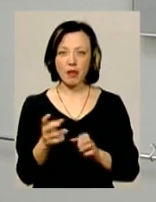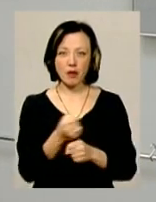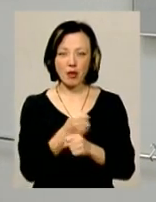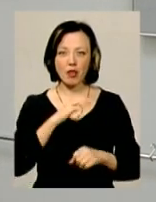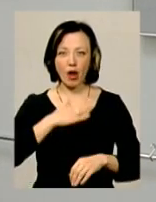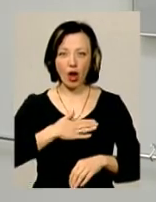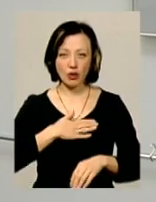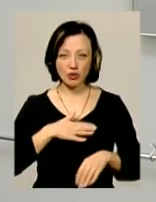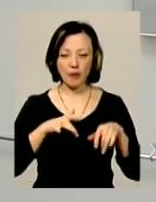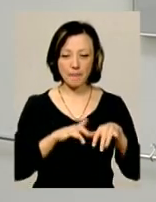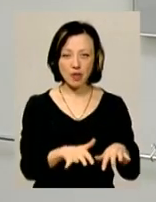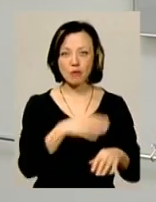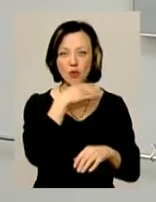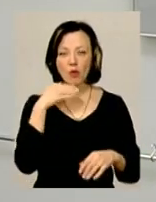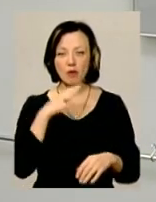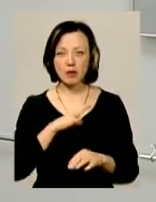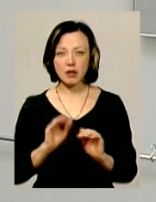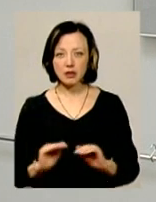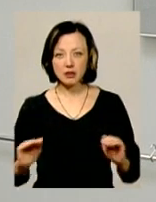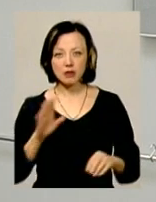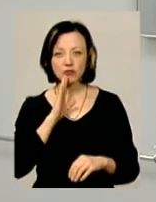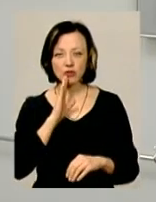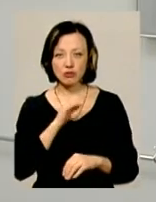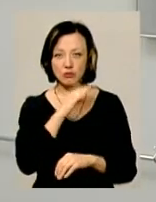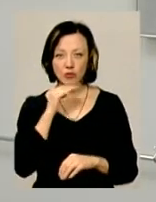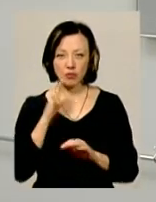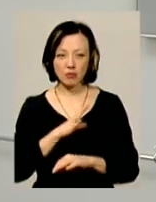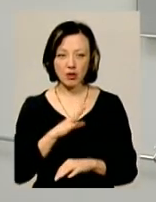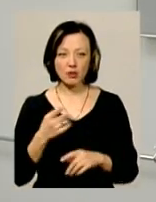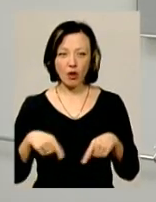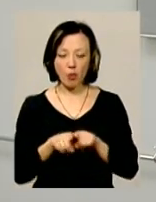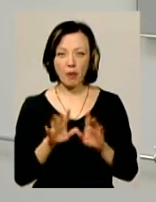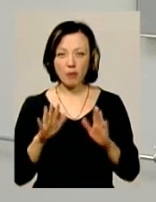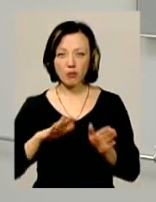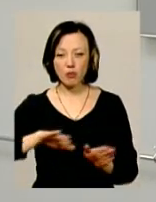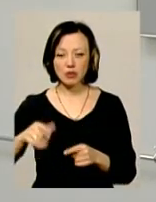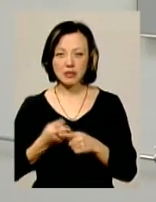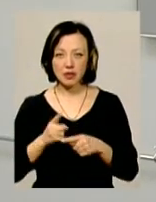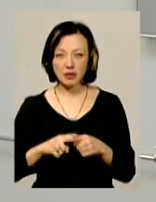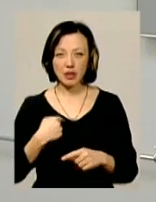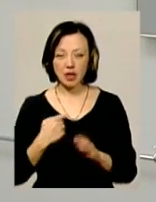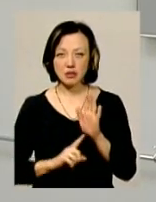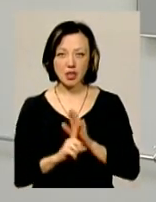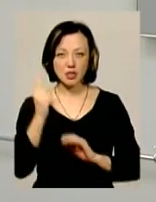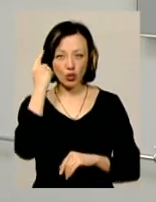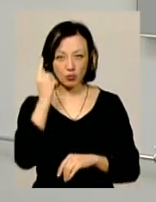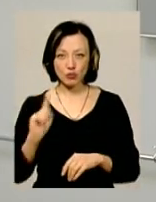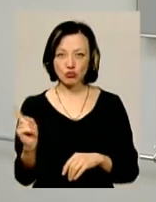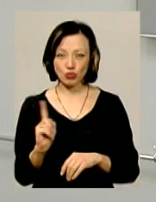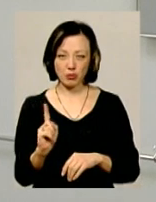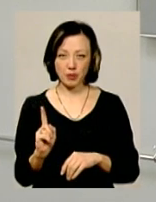мітингу, на якому багато було дітей, багато жінок. Був переломний момент, після якого я став задумуватися про те,